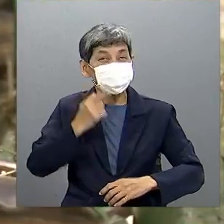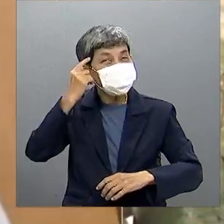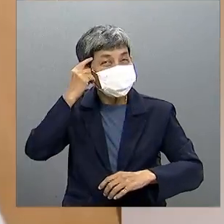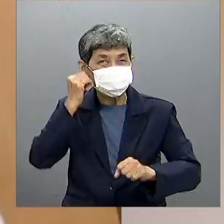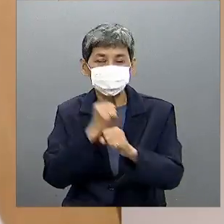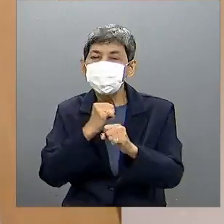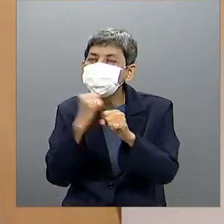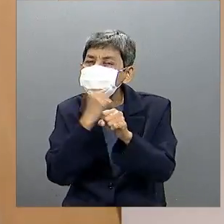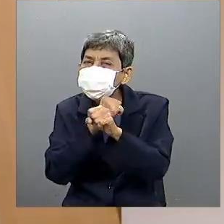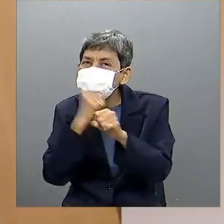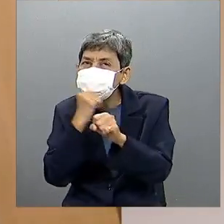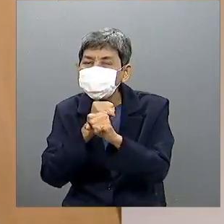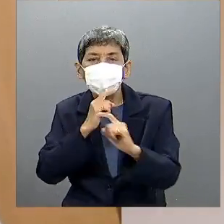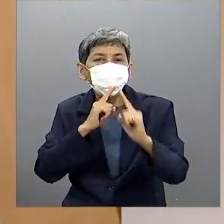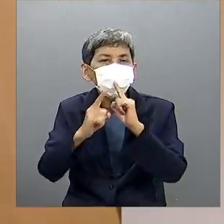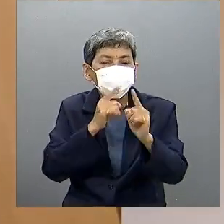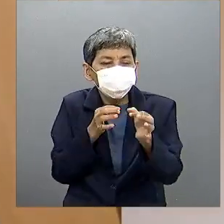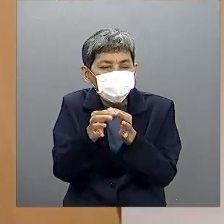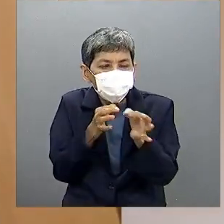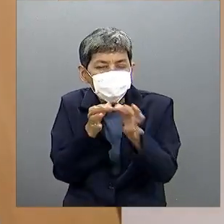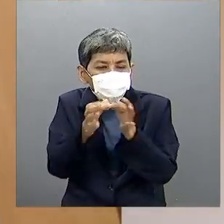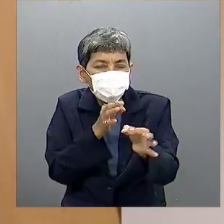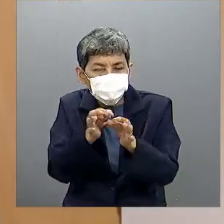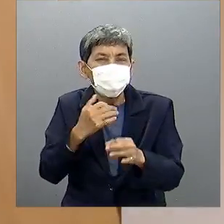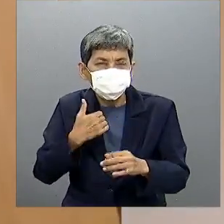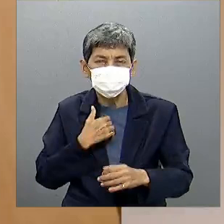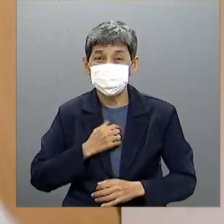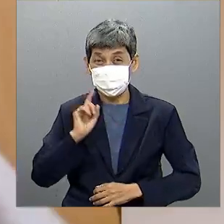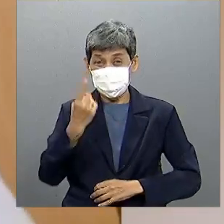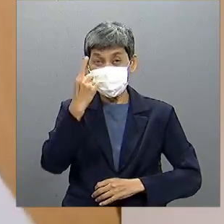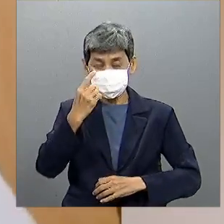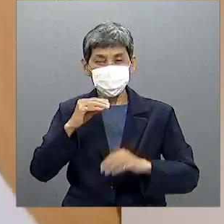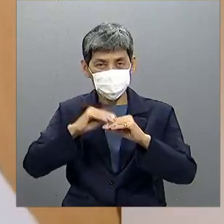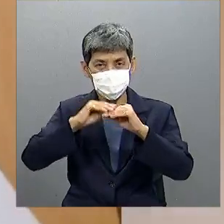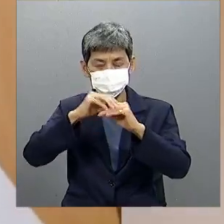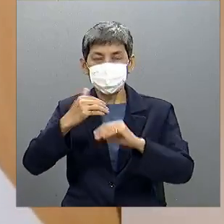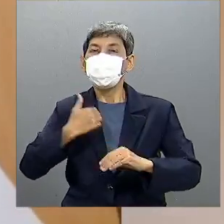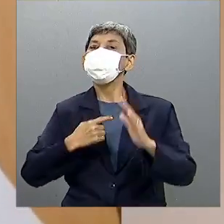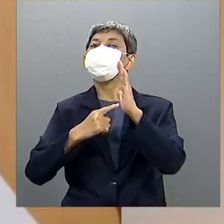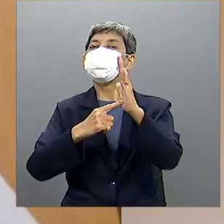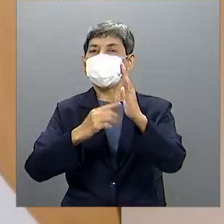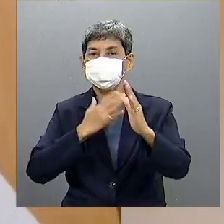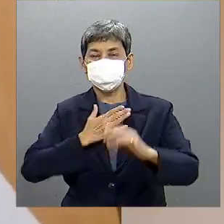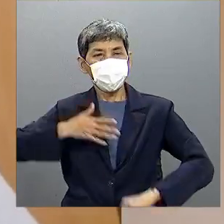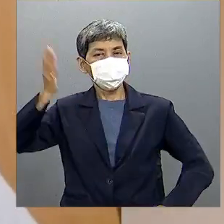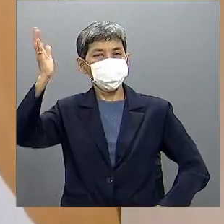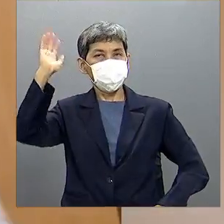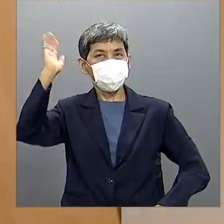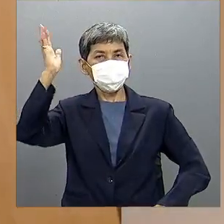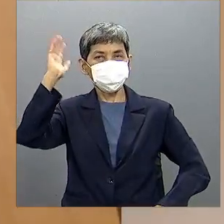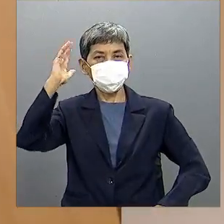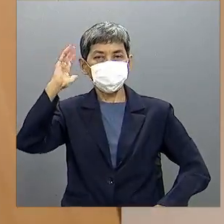สื่อสารค่ะที่ทุกคนน่าจะอยากได้เพิ่มขึ้นอย่างยกตัวอย่างแบบพรีเซนต์หน้าห้องอย่างเงี้ยค่ะคือทุกคนก็จะแ